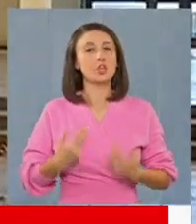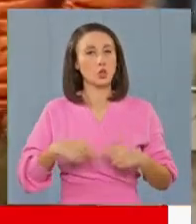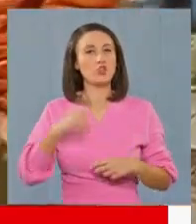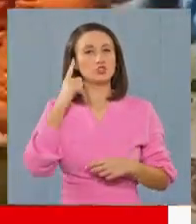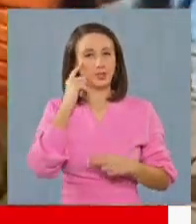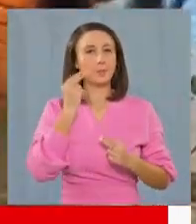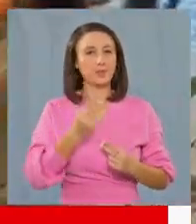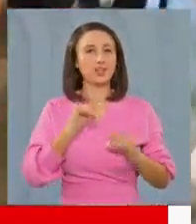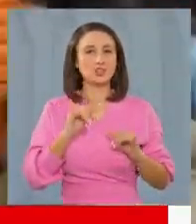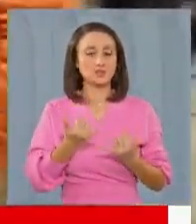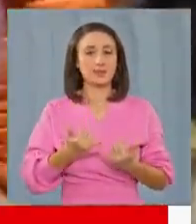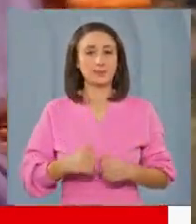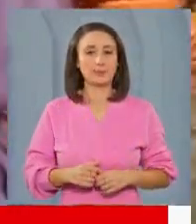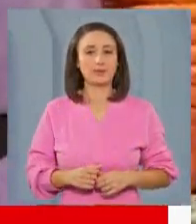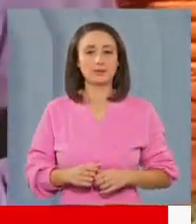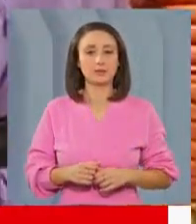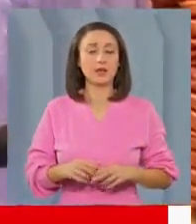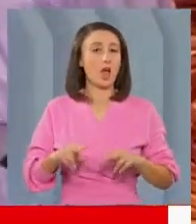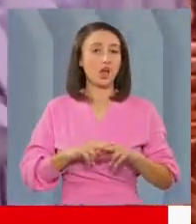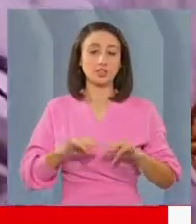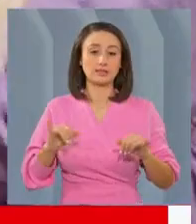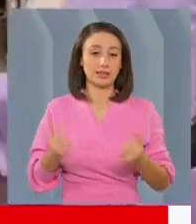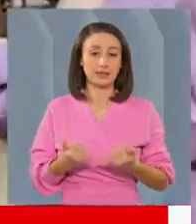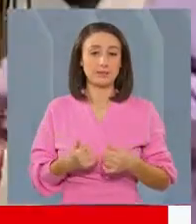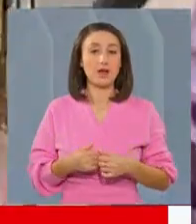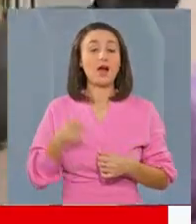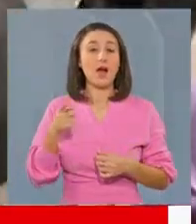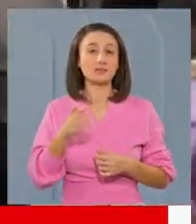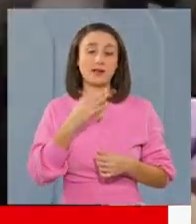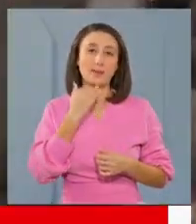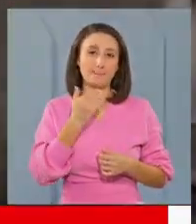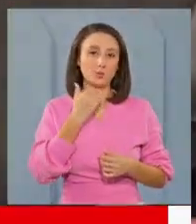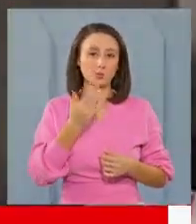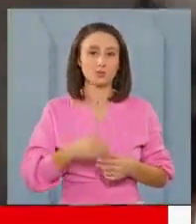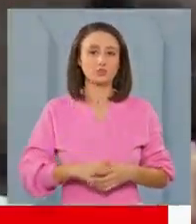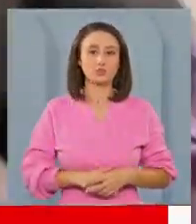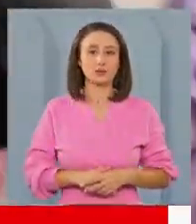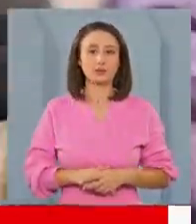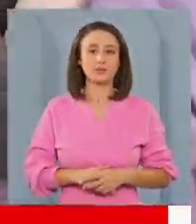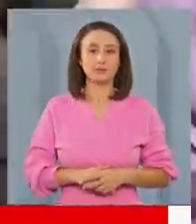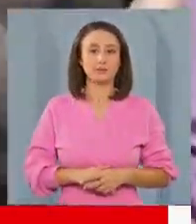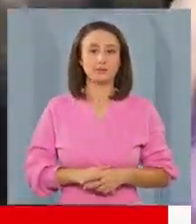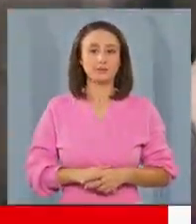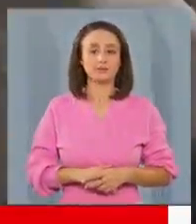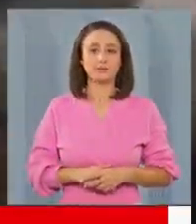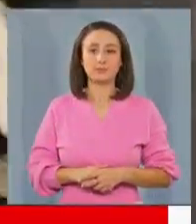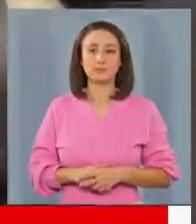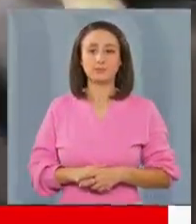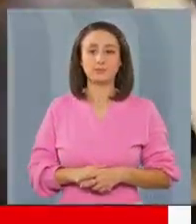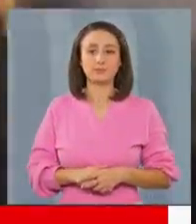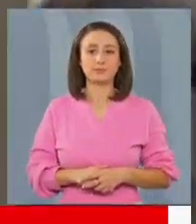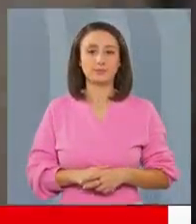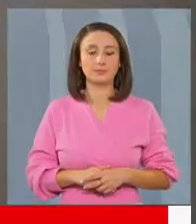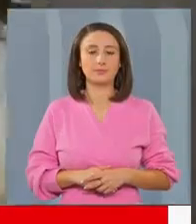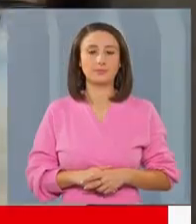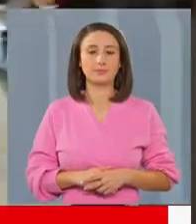ce se întâmplă. Asta se întâmplă și asta ne nemulțumește. Profitul de la voi,